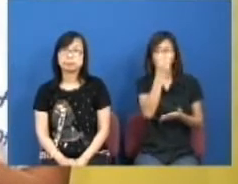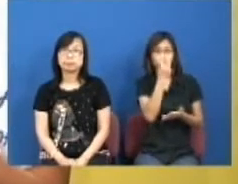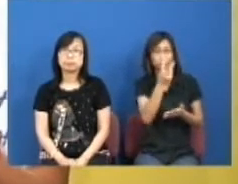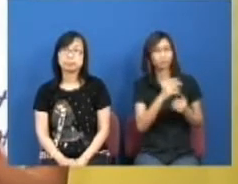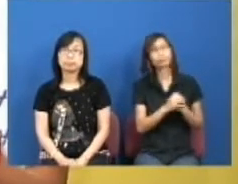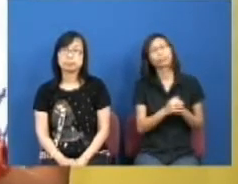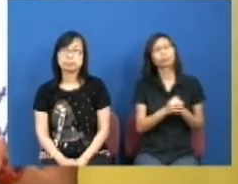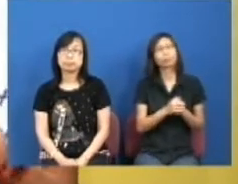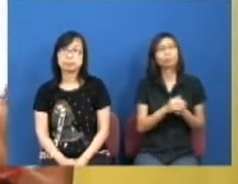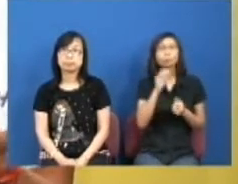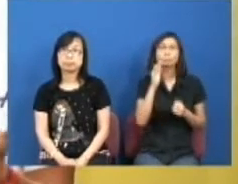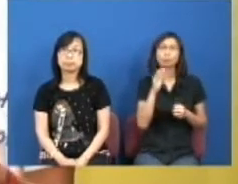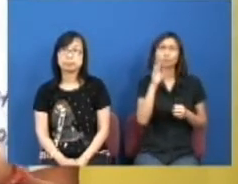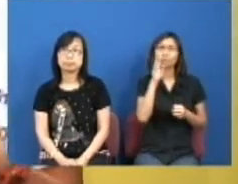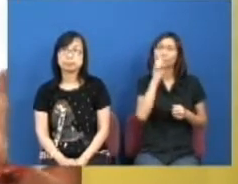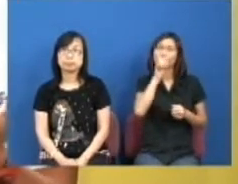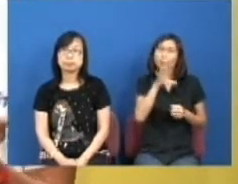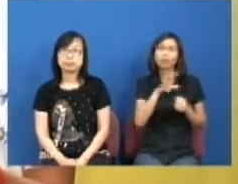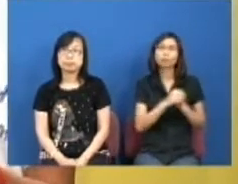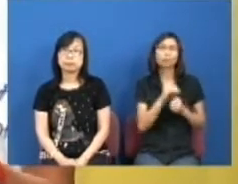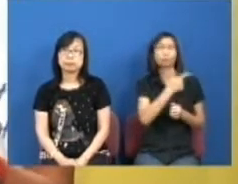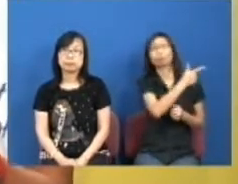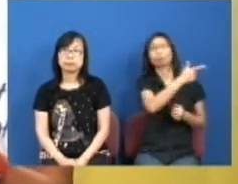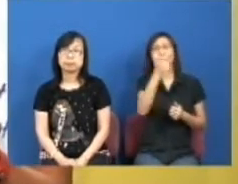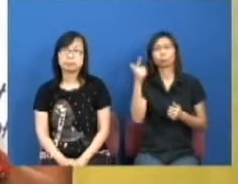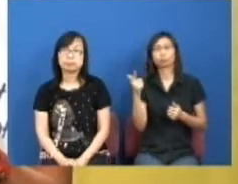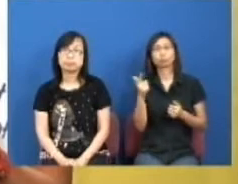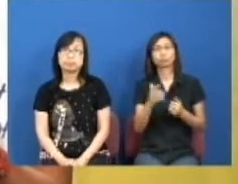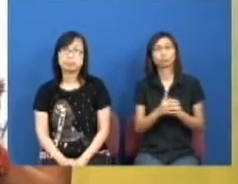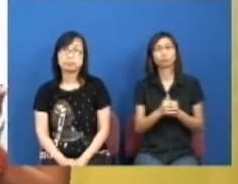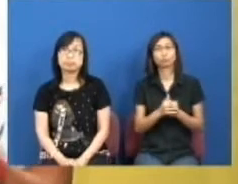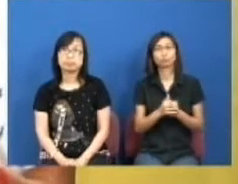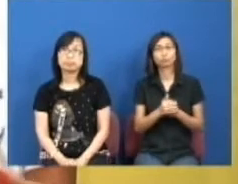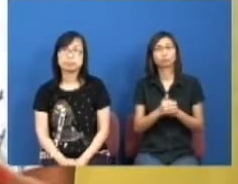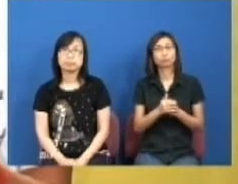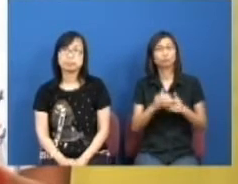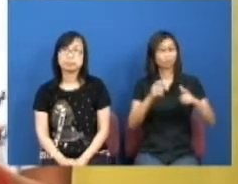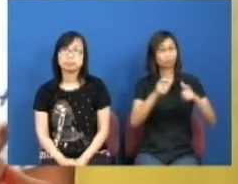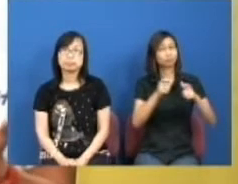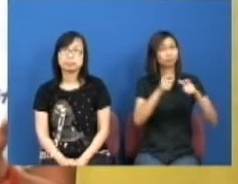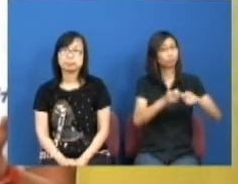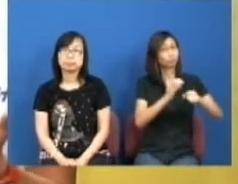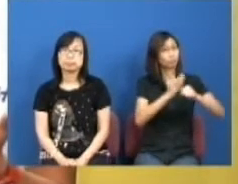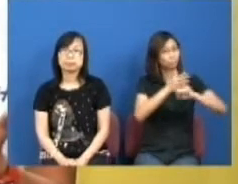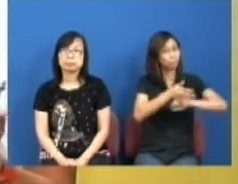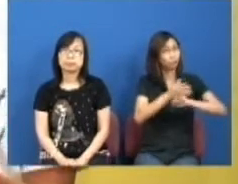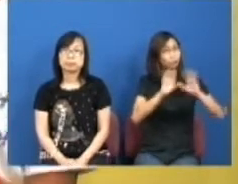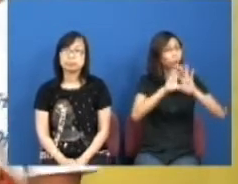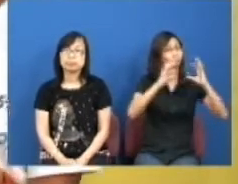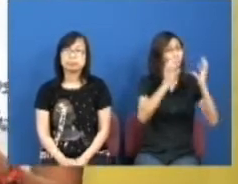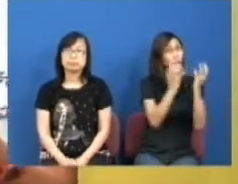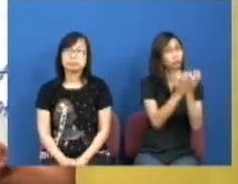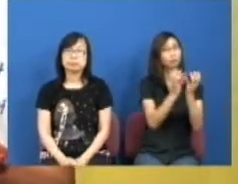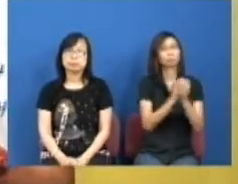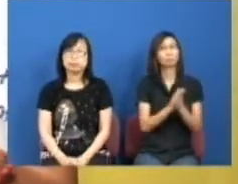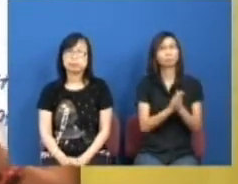程度上反映到就係話，咦？其實會唔會好多嘅一啲即係所謂公民社會組織，佢哋盡量真係